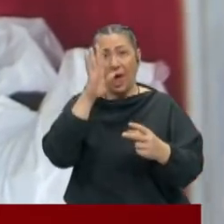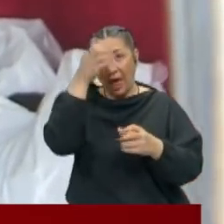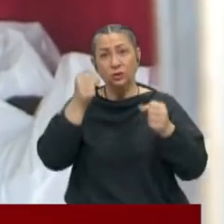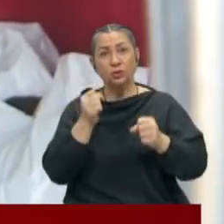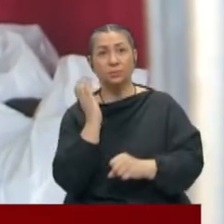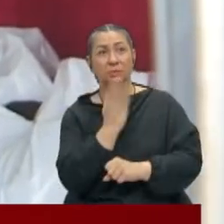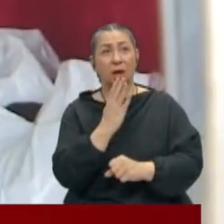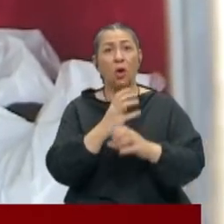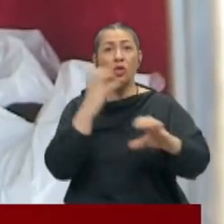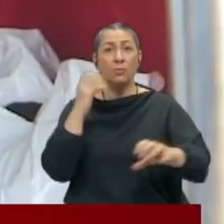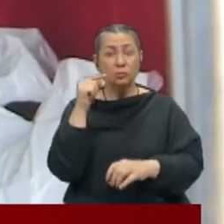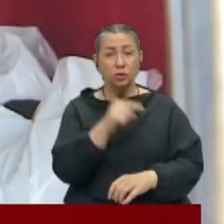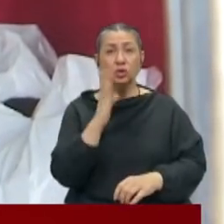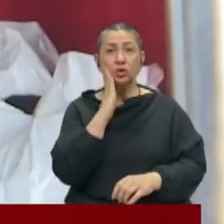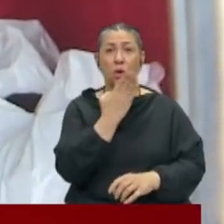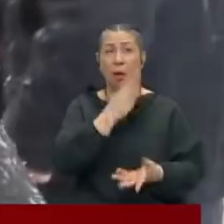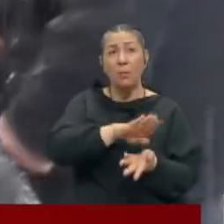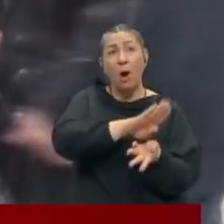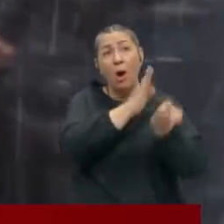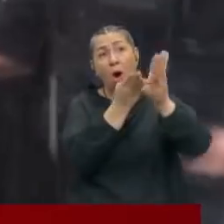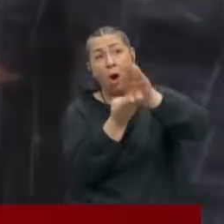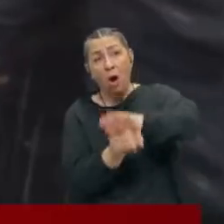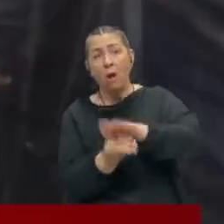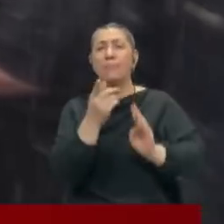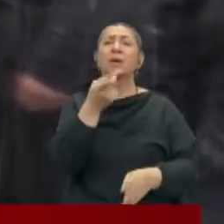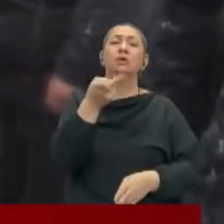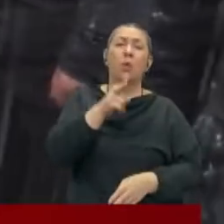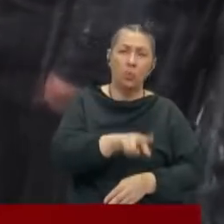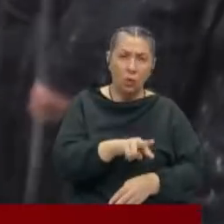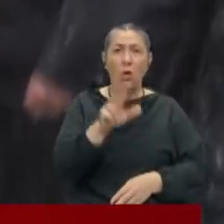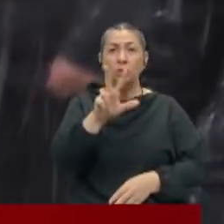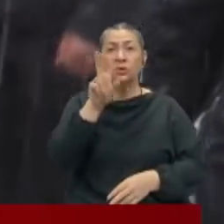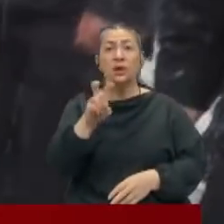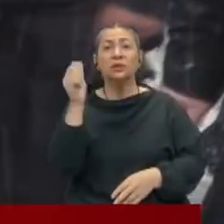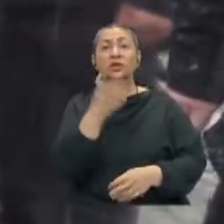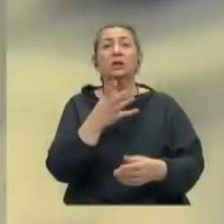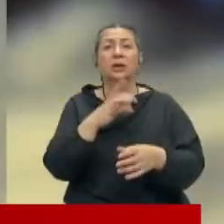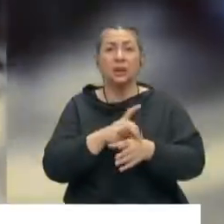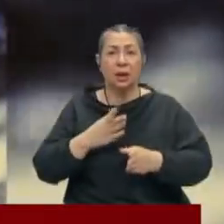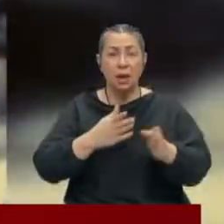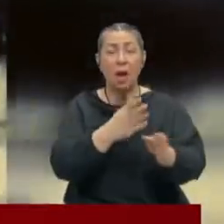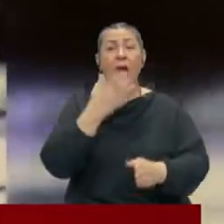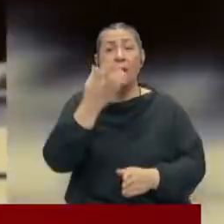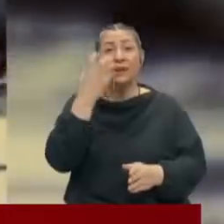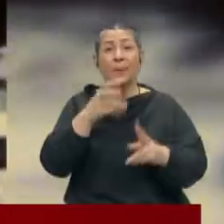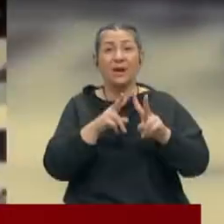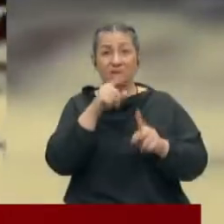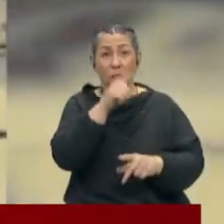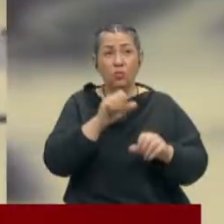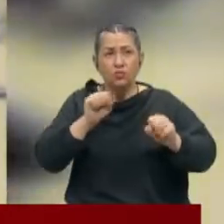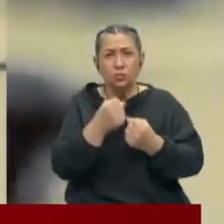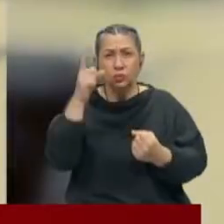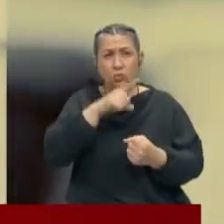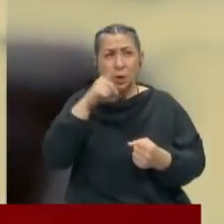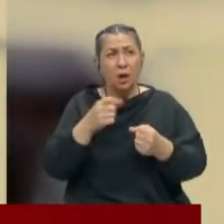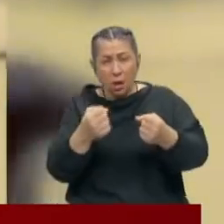Erzurum'a giden yolcu otobüsü Tokat'ta devrildi. Bir kişi hayatını kaybetti. 38 kişi yaralandı. Amasya Merzifon'da ise buzlanma